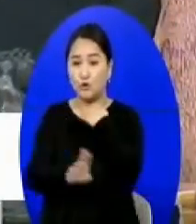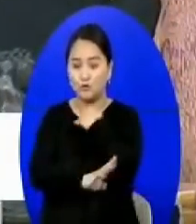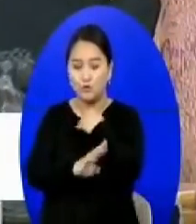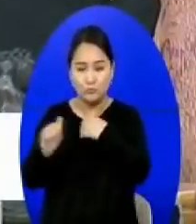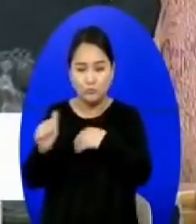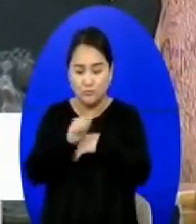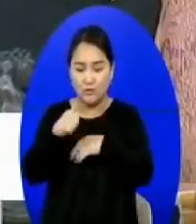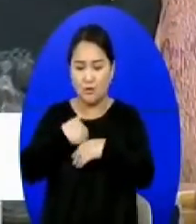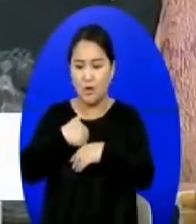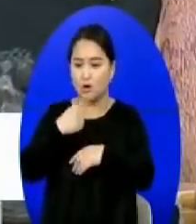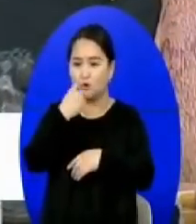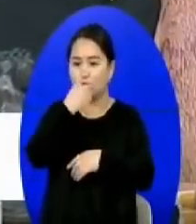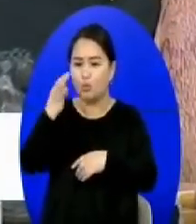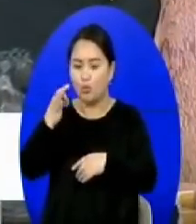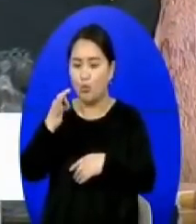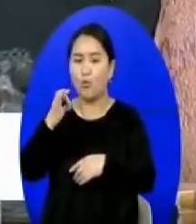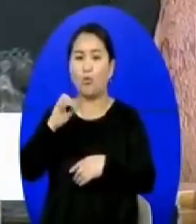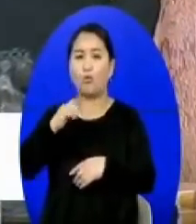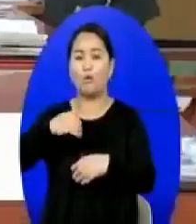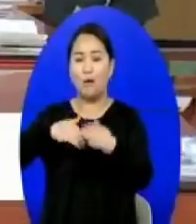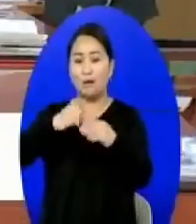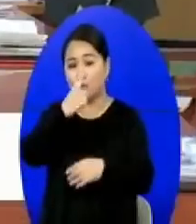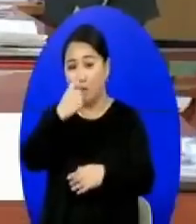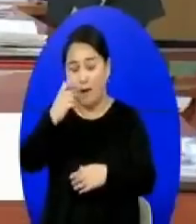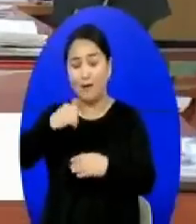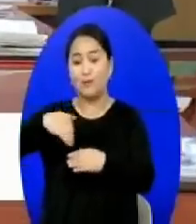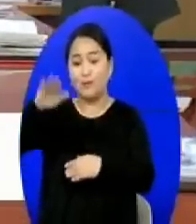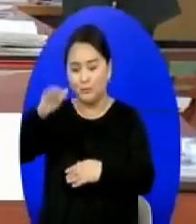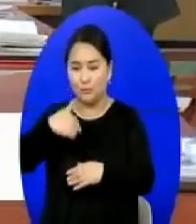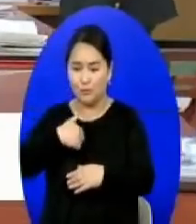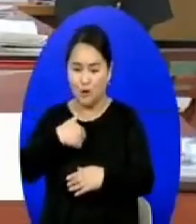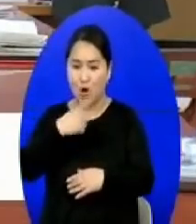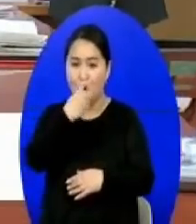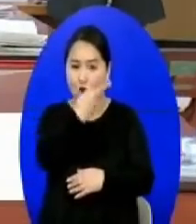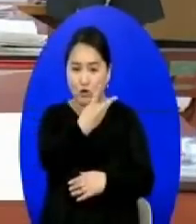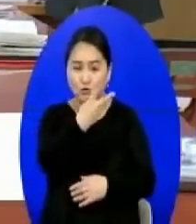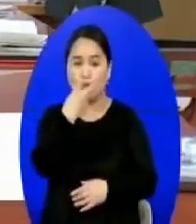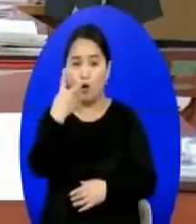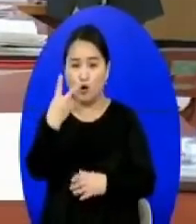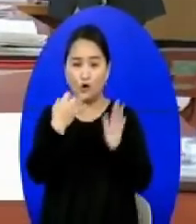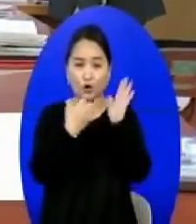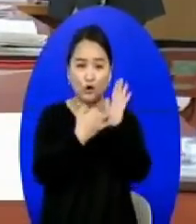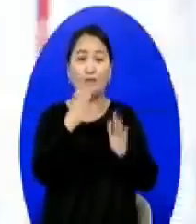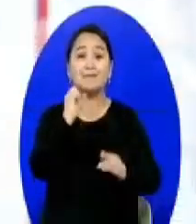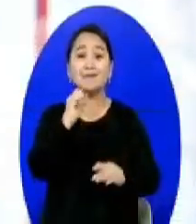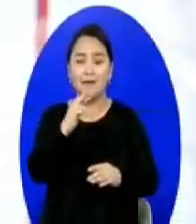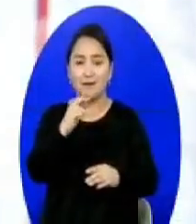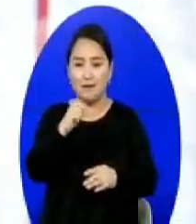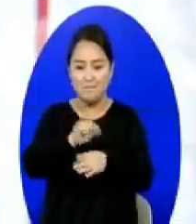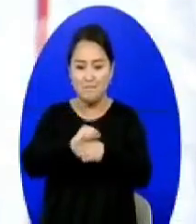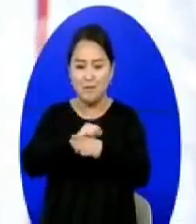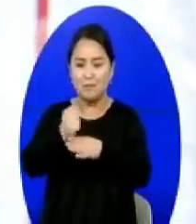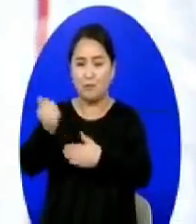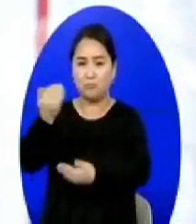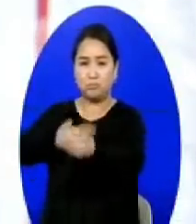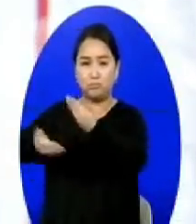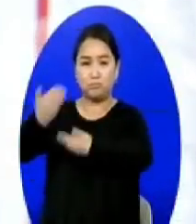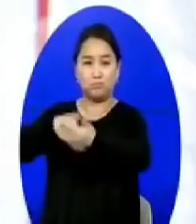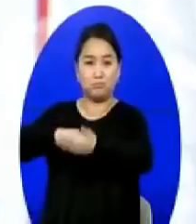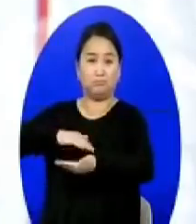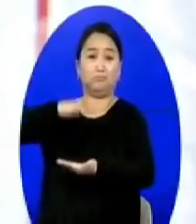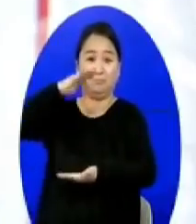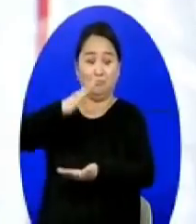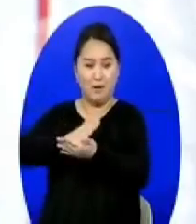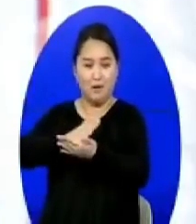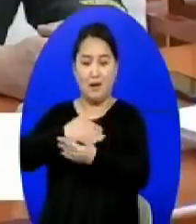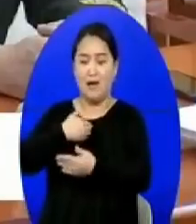комисс 110 гаруй аж ахуйн нэгж байгууллага иргэнээс 227 сая төгрөгийн бэлэн мөнгөний хандив цуглаад байна. Дээрх мөнгийг алба хаагчдын хамгаалалт